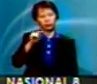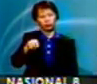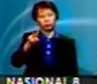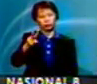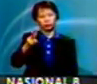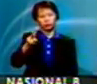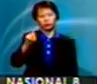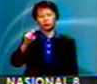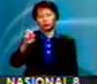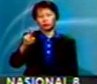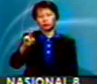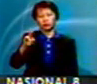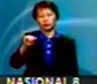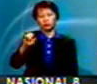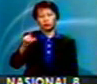77.2 trillion,